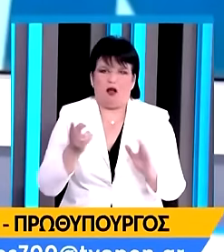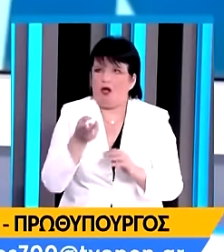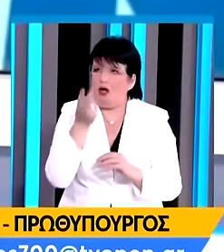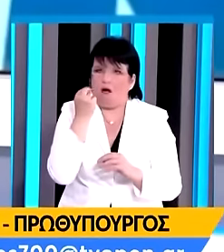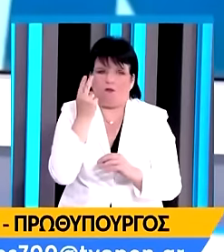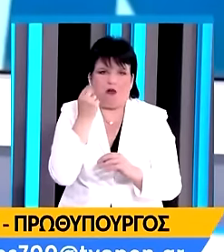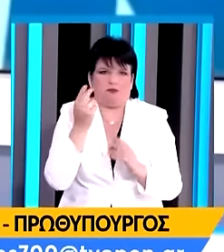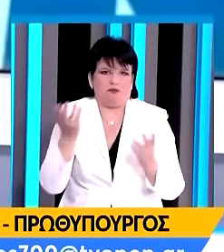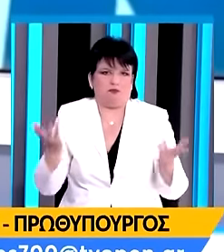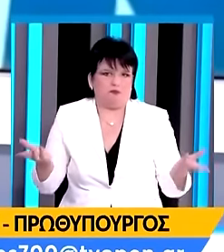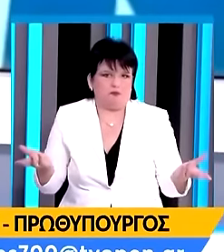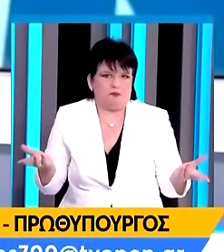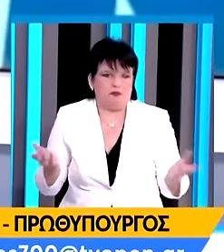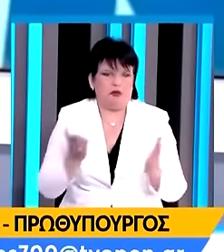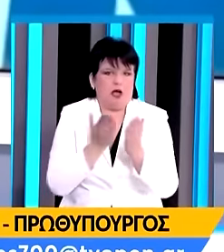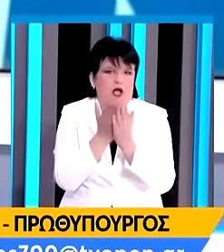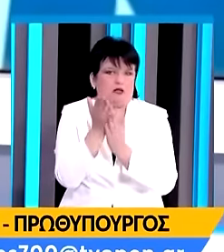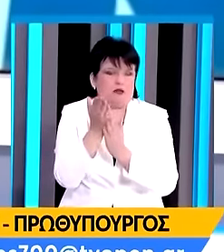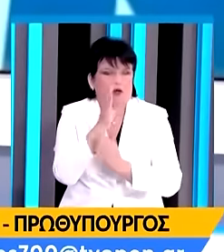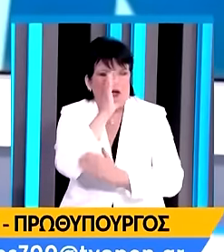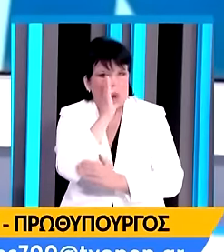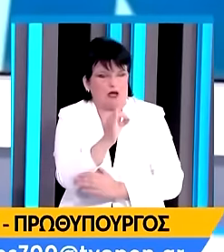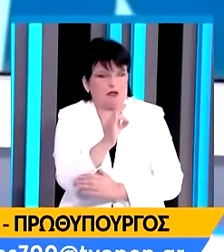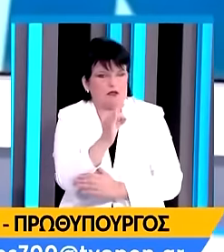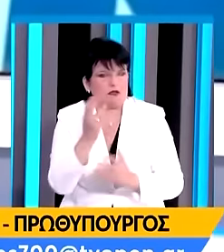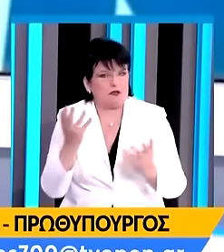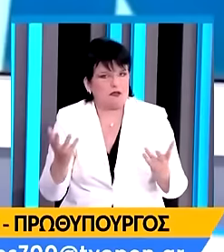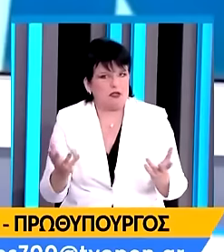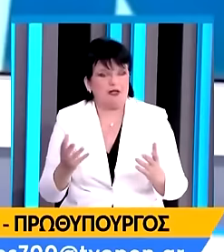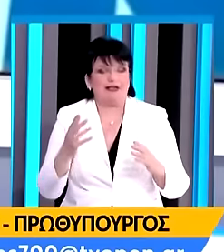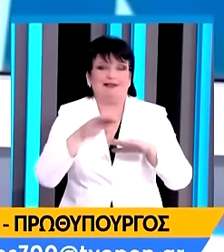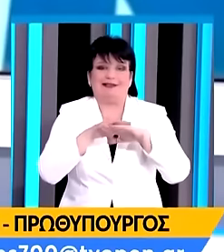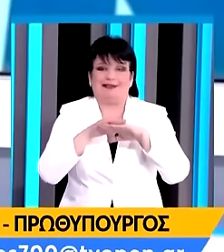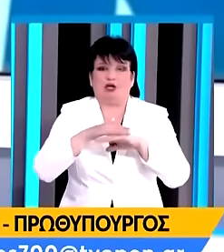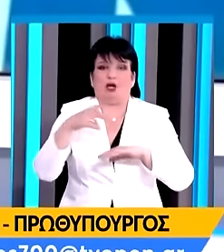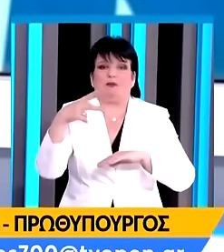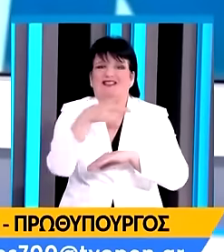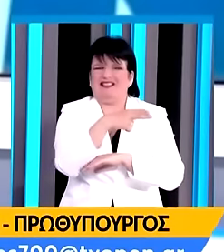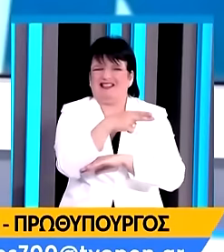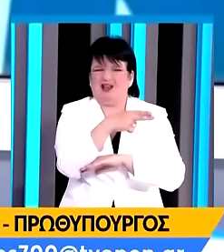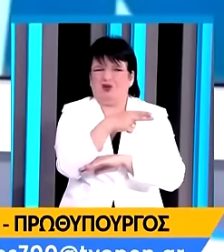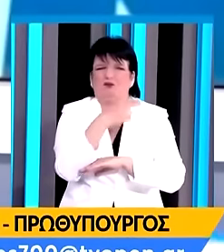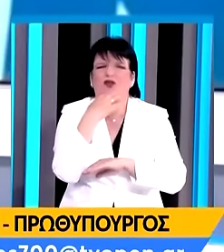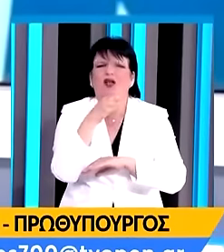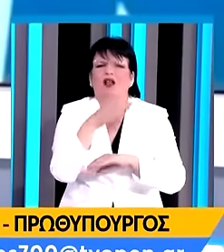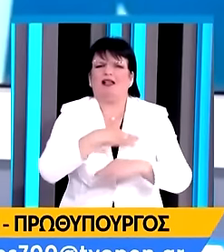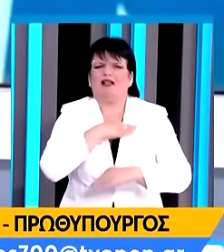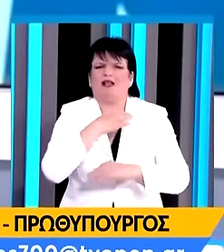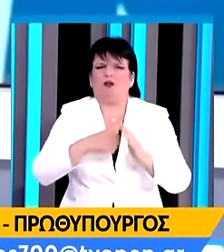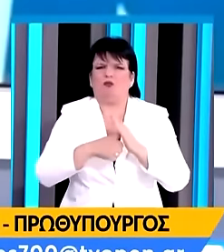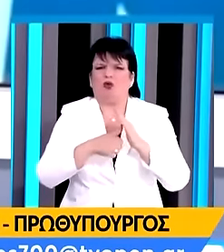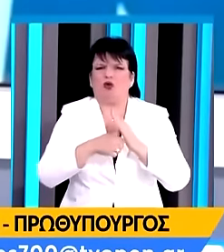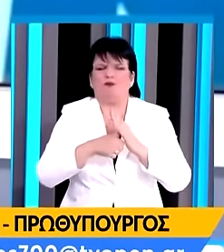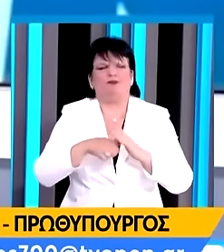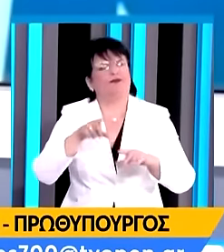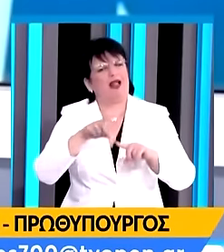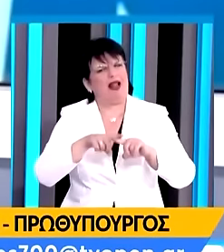λίγο αντικειμενικοί και ρεαλιστές. Νομίζω ότι μερικές φορές αισθάνομαι ότι και στην Ελλάδα αλλά και στην